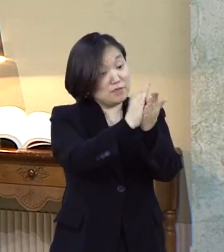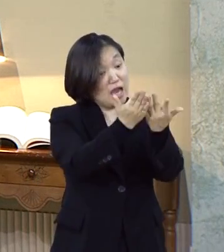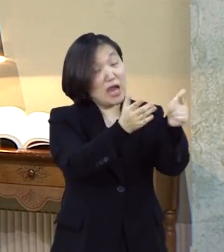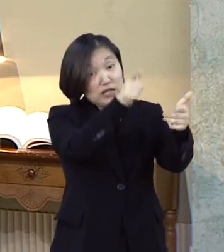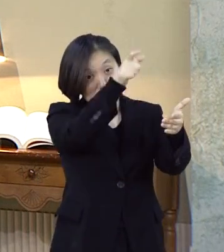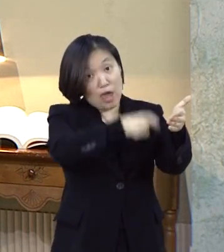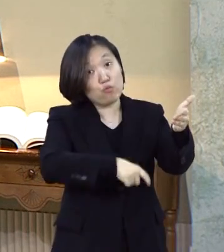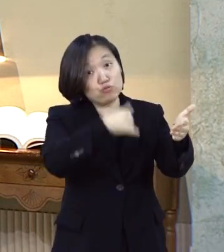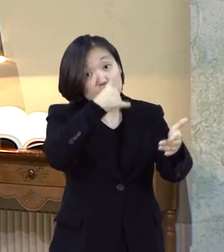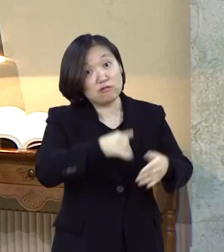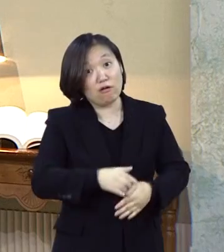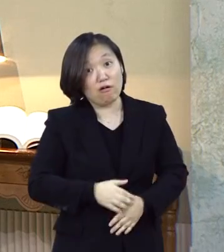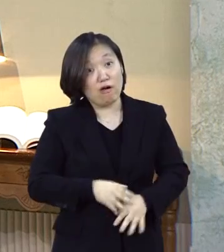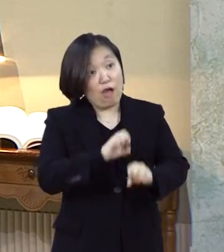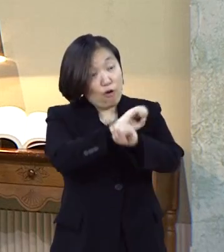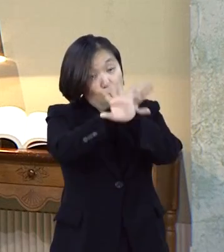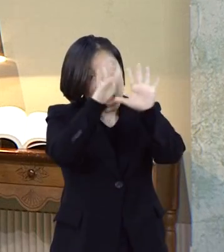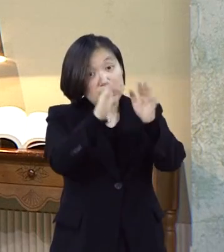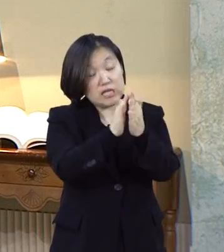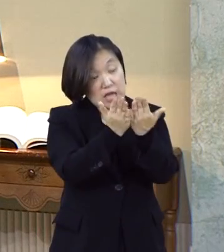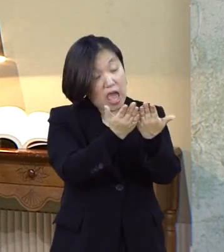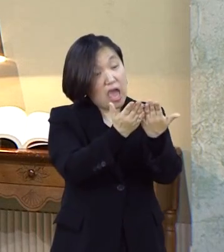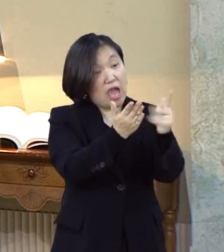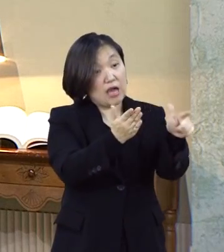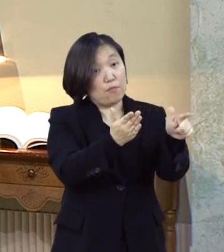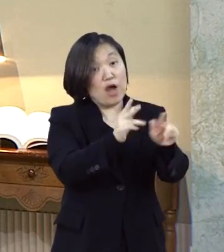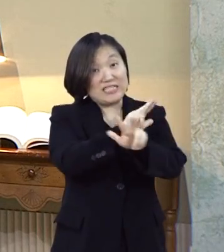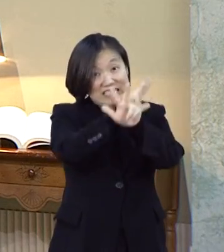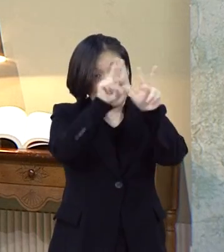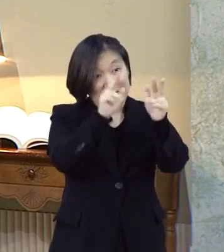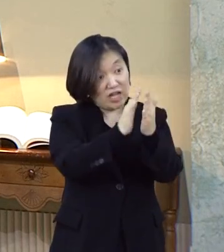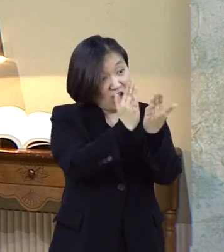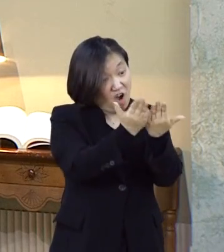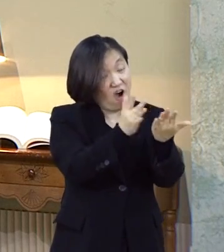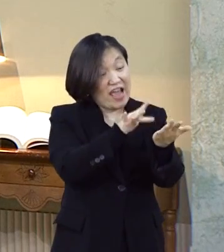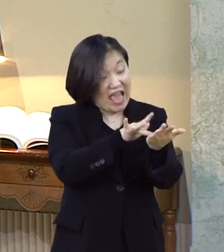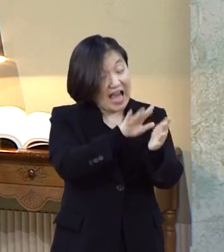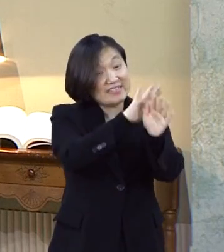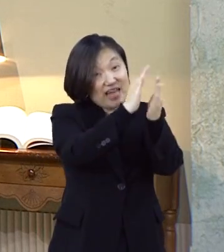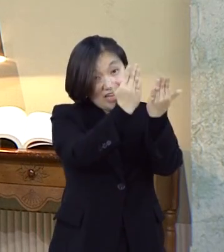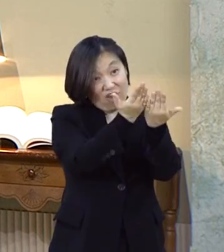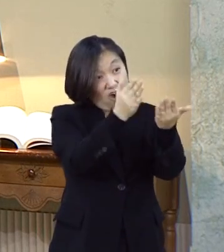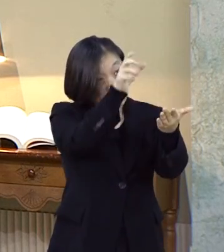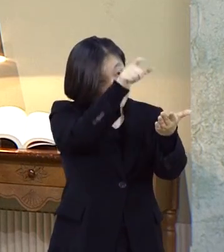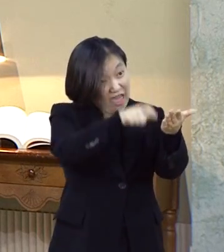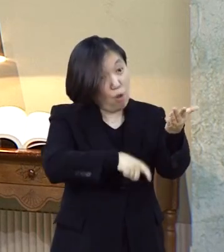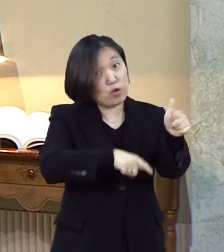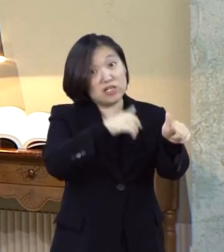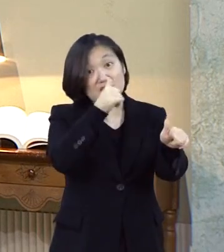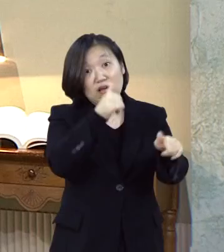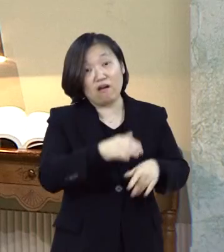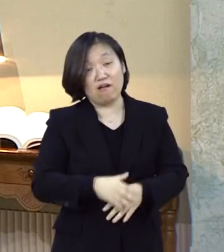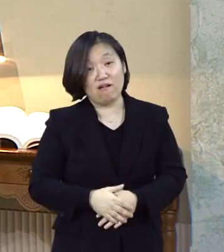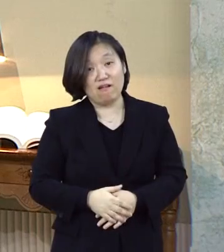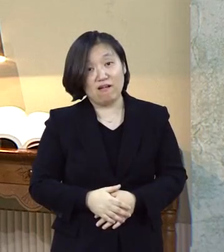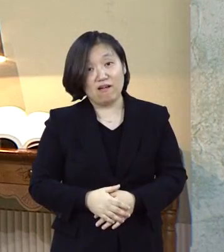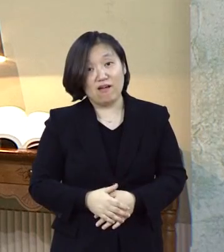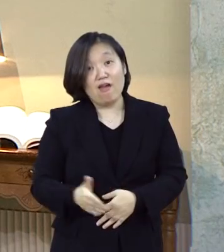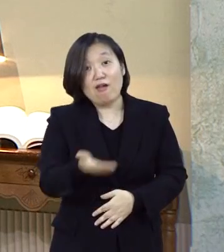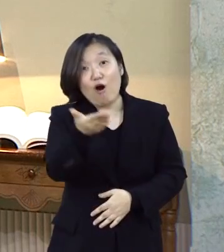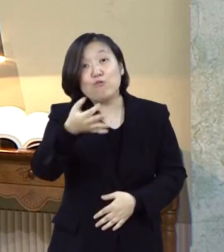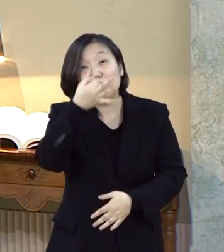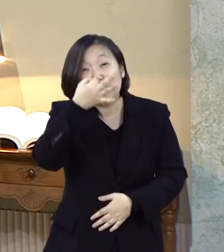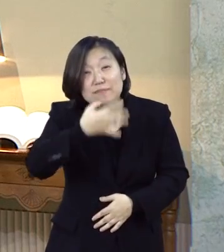관세음보살 보문품이나 지장경이나 약사경이나 수많은 경전에 힘들고 괴로울